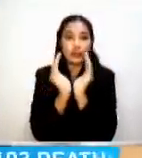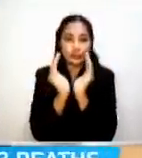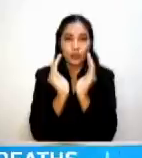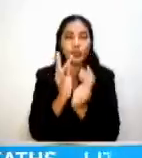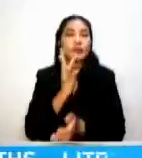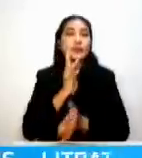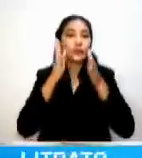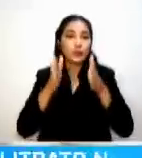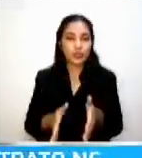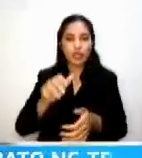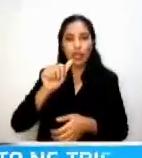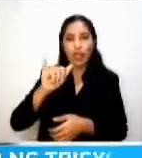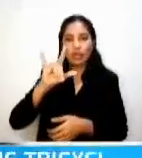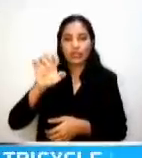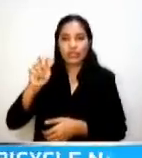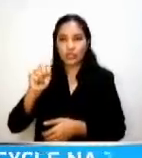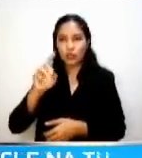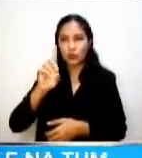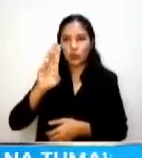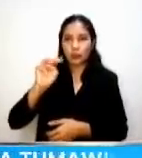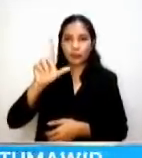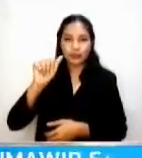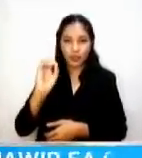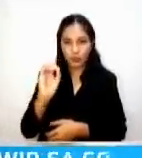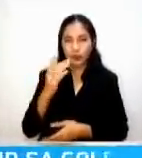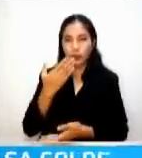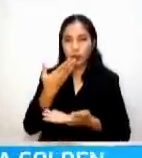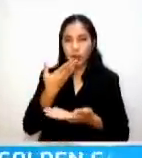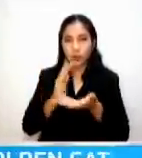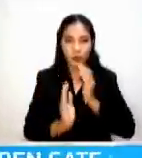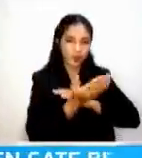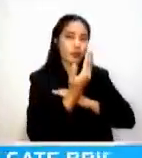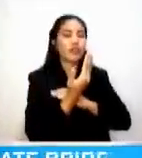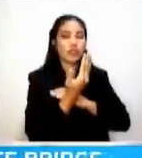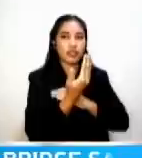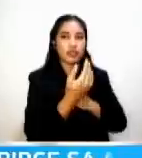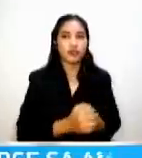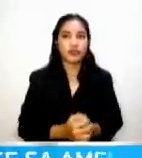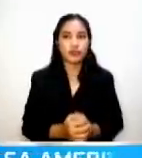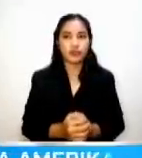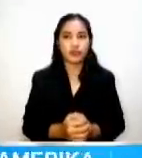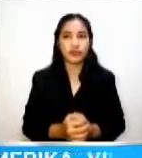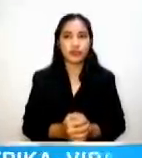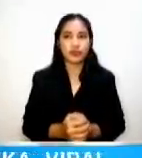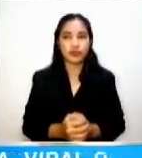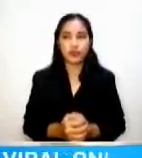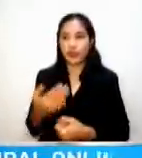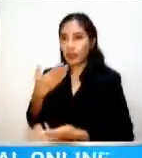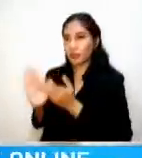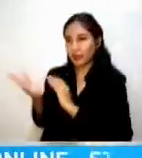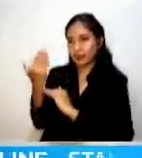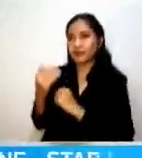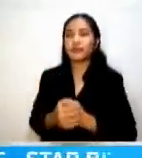Magandang umaga po sa inyo. Si Connie Season po ito, kasama po si Rafi Tima. Magandang umaga po, Ma'am Connie. Opo, kamusta